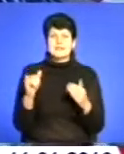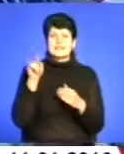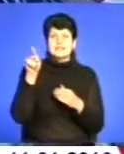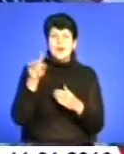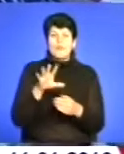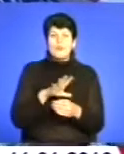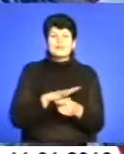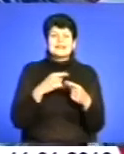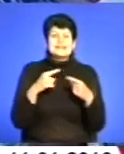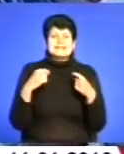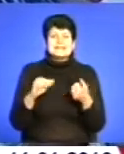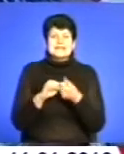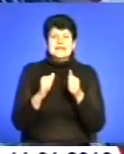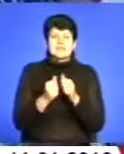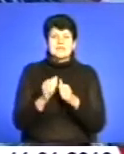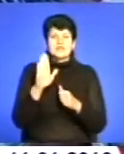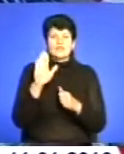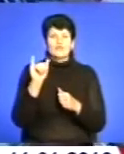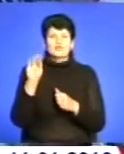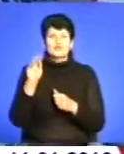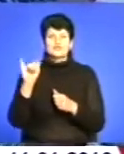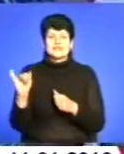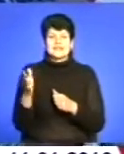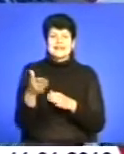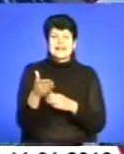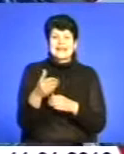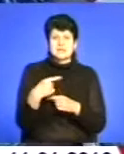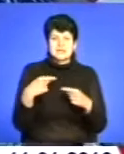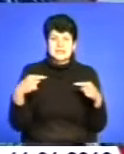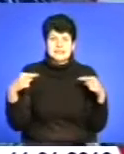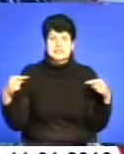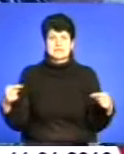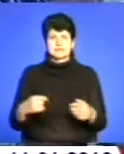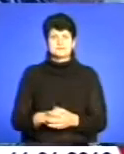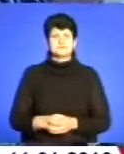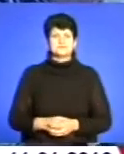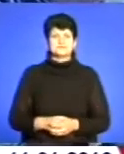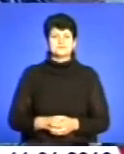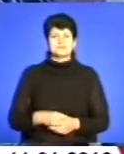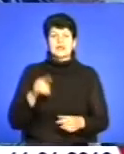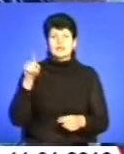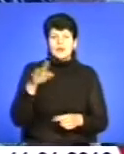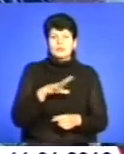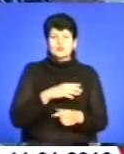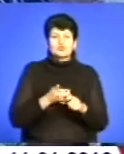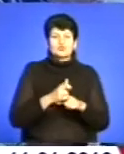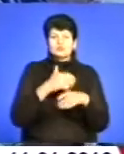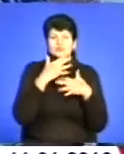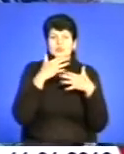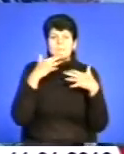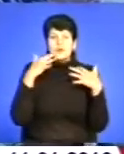різні закам'янелі вужі, там риби різні. Там було дуже багато